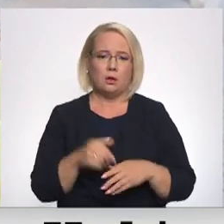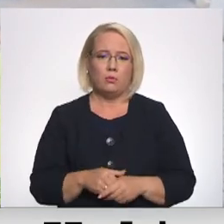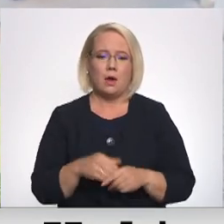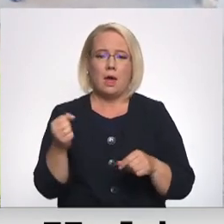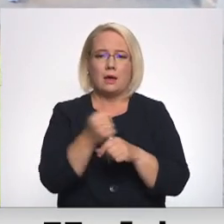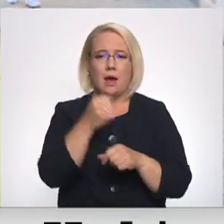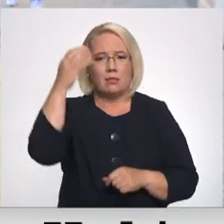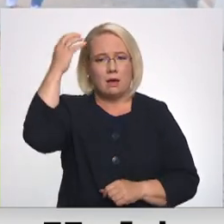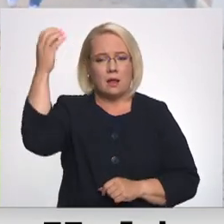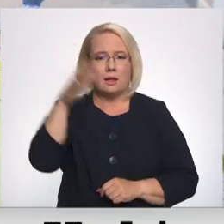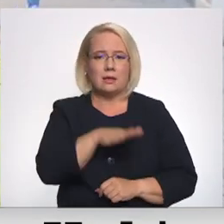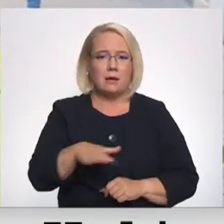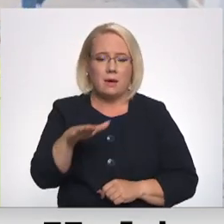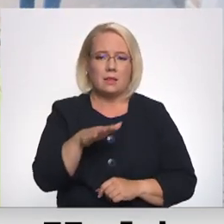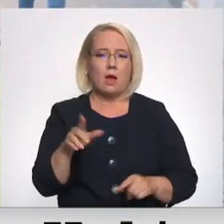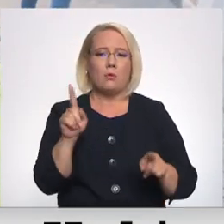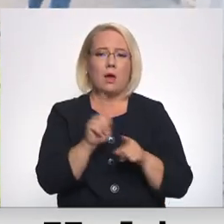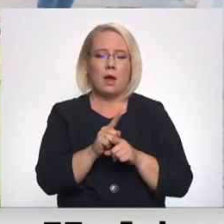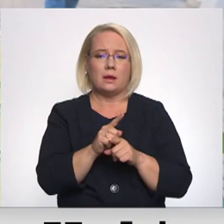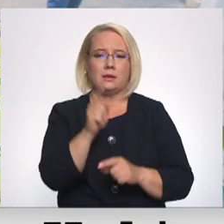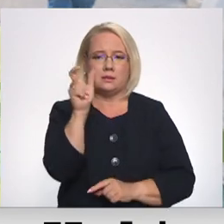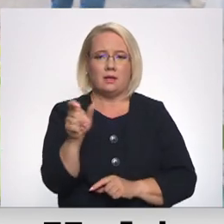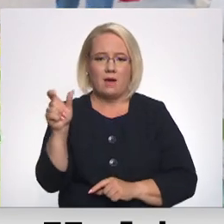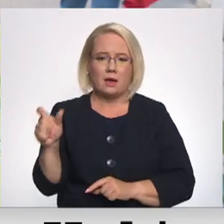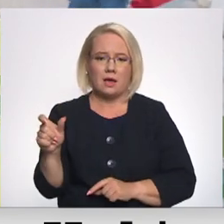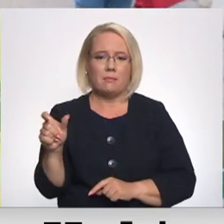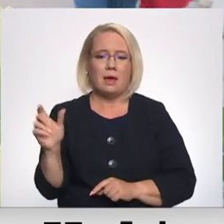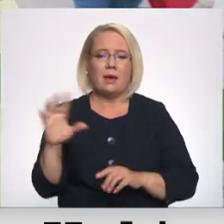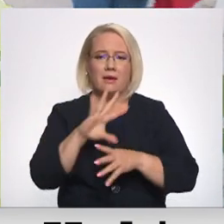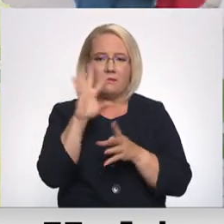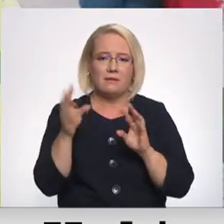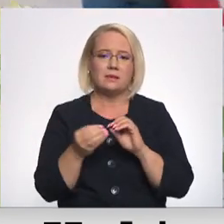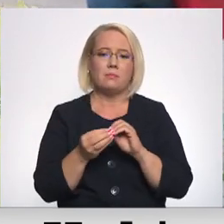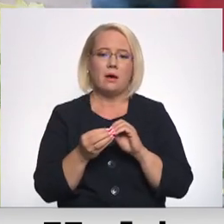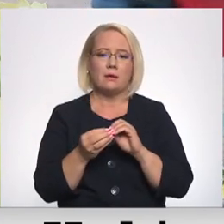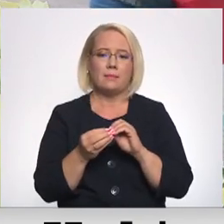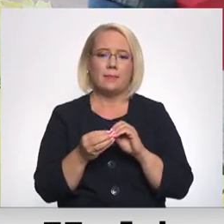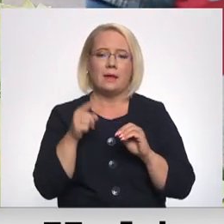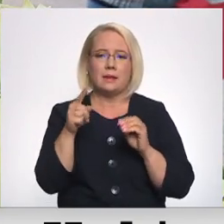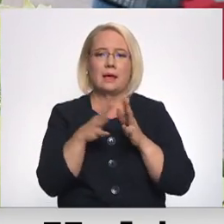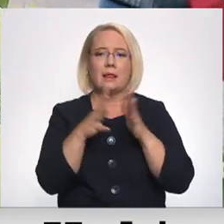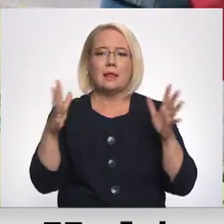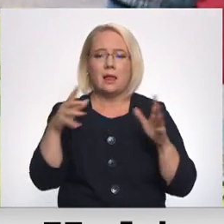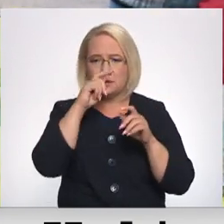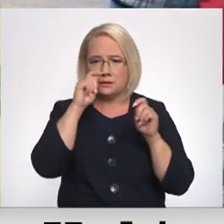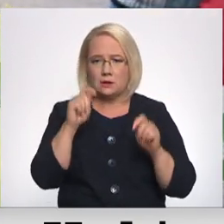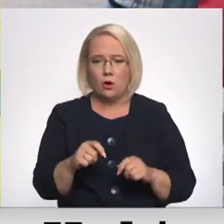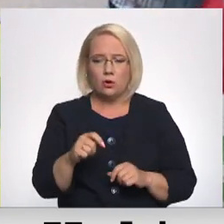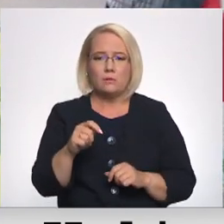Gan karalīskai ģimenei, gan visam arī britu cilvēkiem. Es domāju, nu, tas vispār tik liels zaudējums, ka